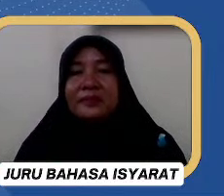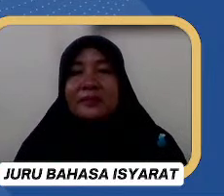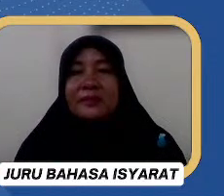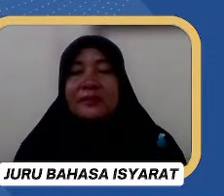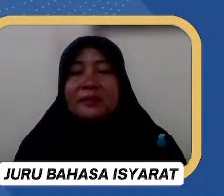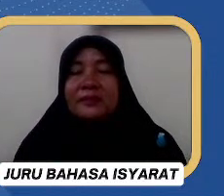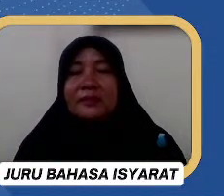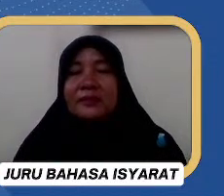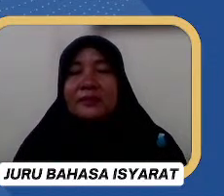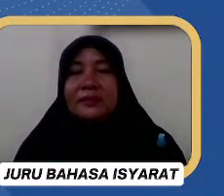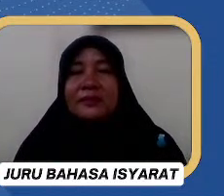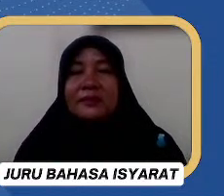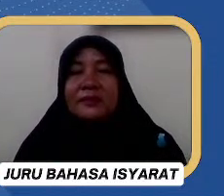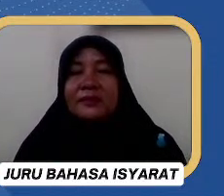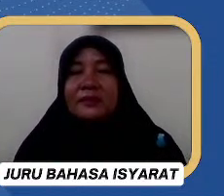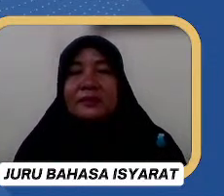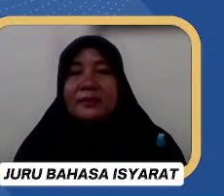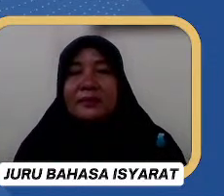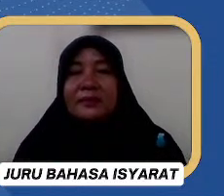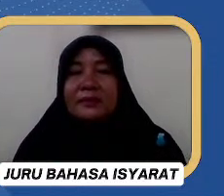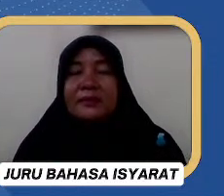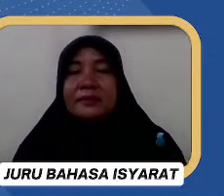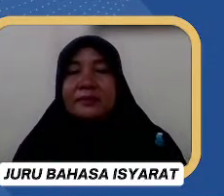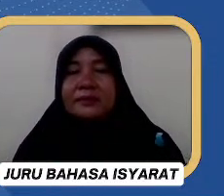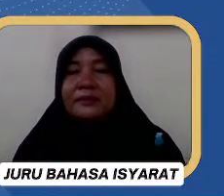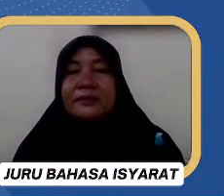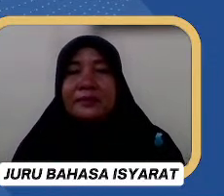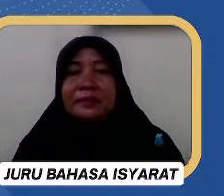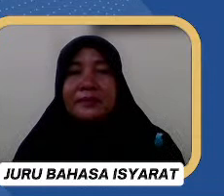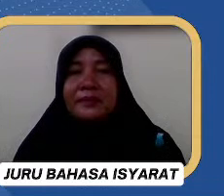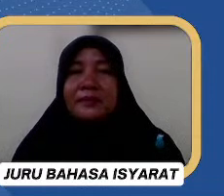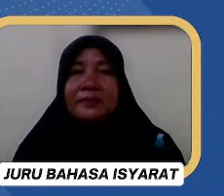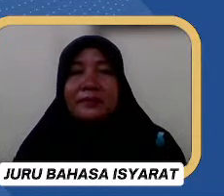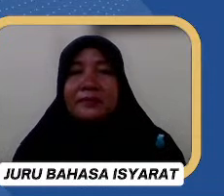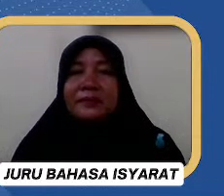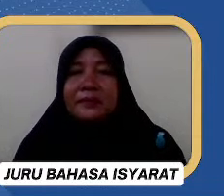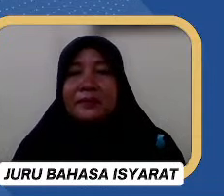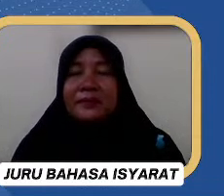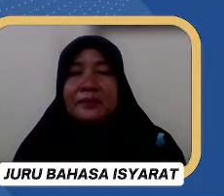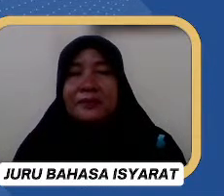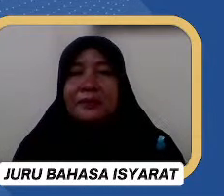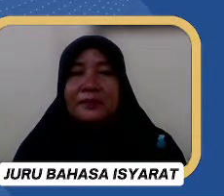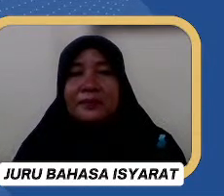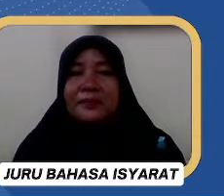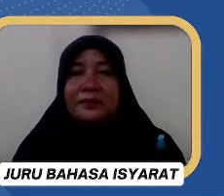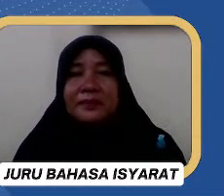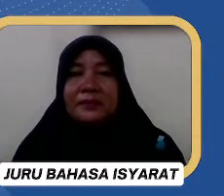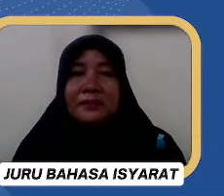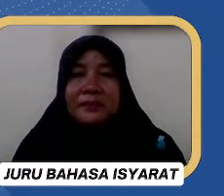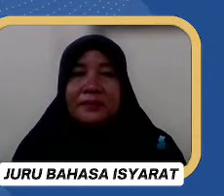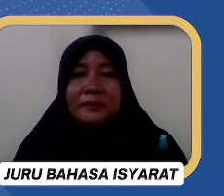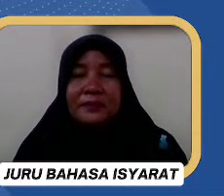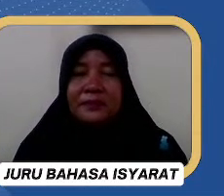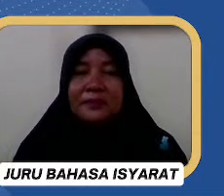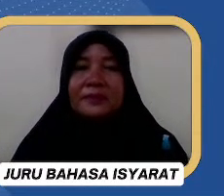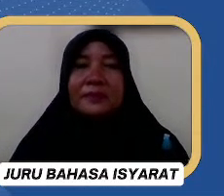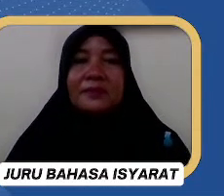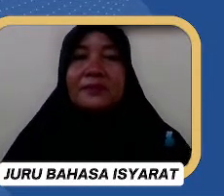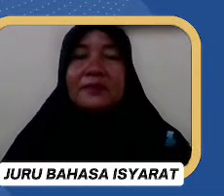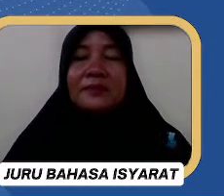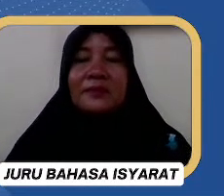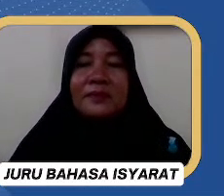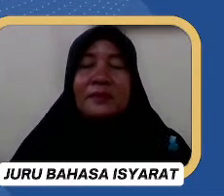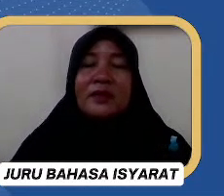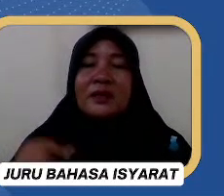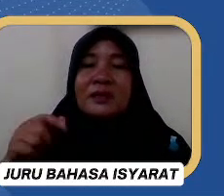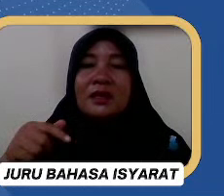riang. Termasuk di daerah saya ada beberapa hal yang viral, akhirnya selevel ketua DPRD harus minta maaf. Bayangkan dulu waktu tidak ada digital, ya,